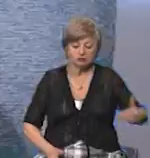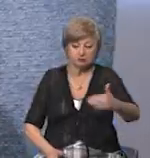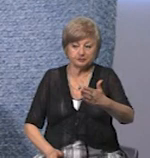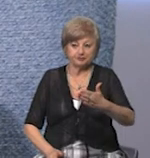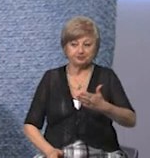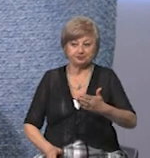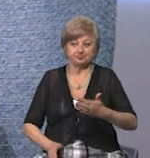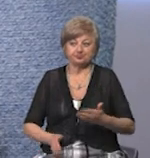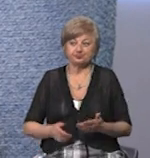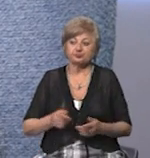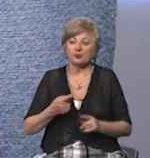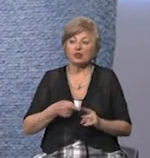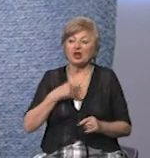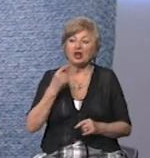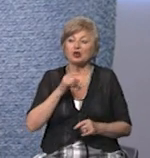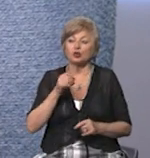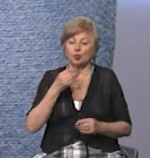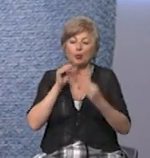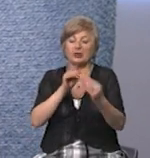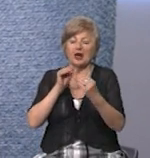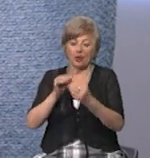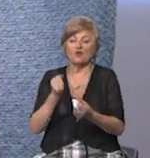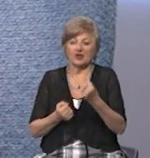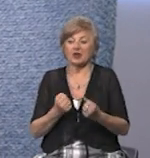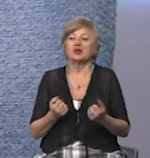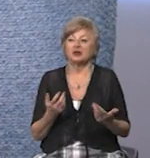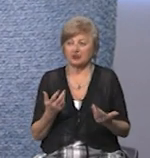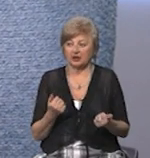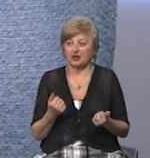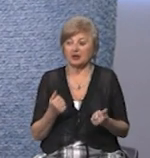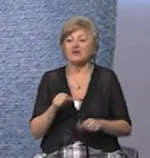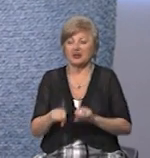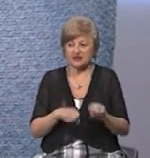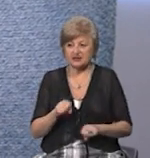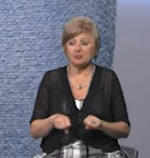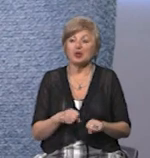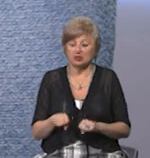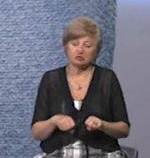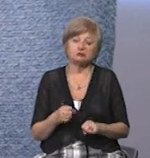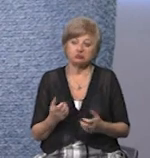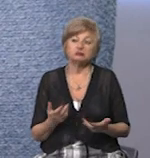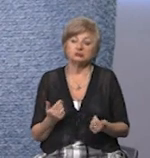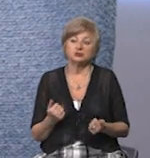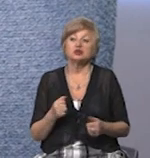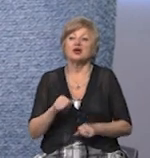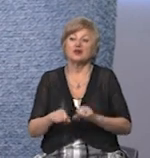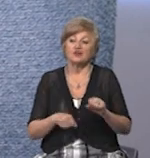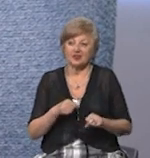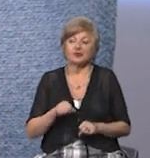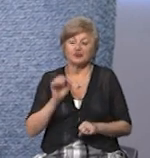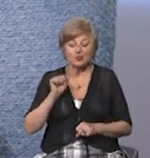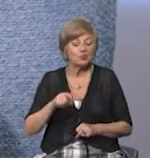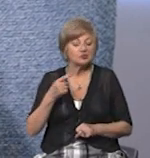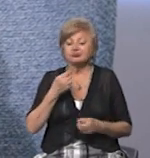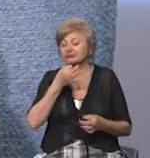Ну, це йдеться про приватний транспорт, про автівки, ну, велосипеди. Ну, в принципі, велосипеди можуть буде